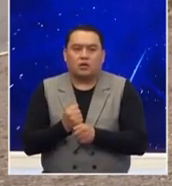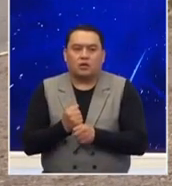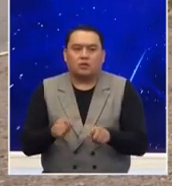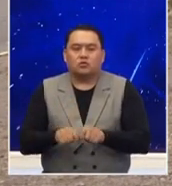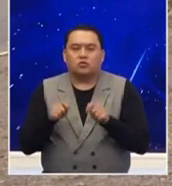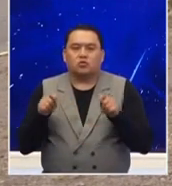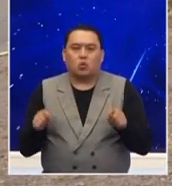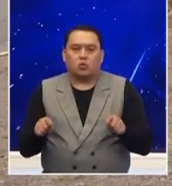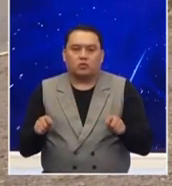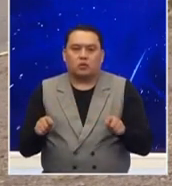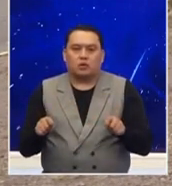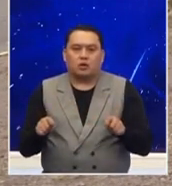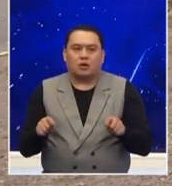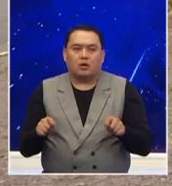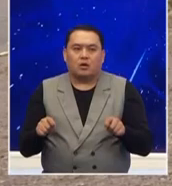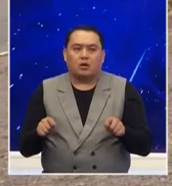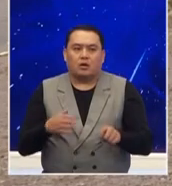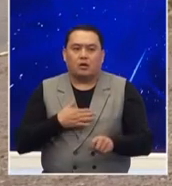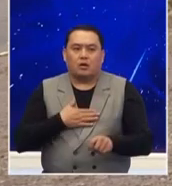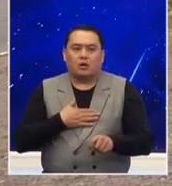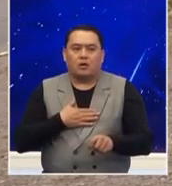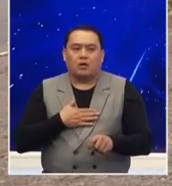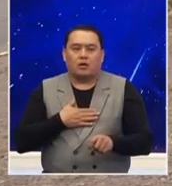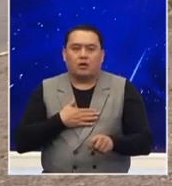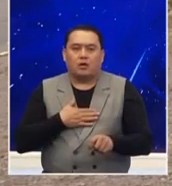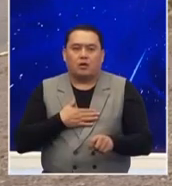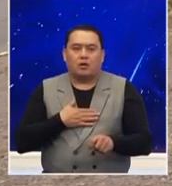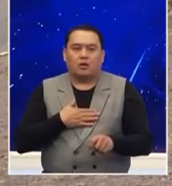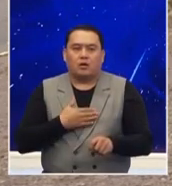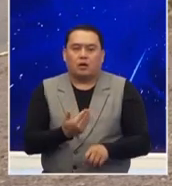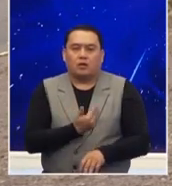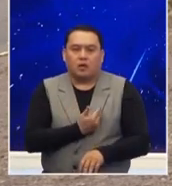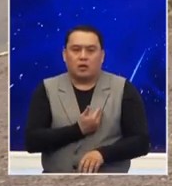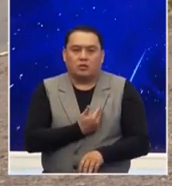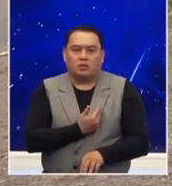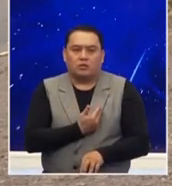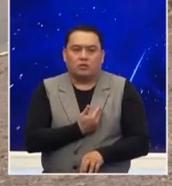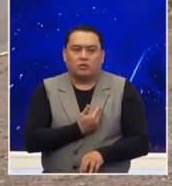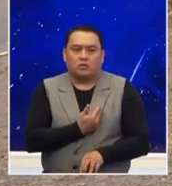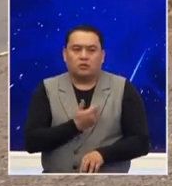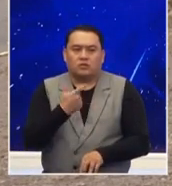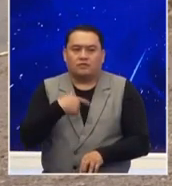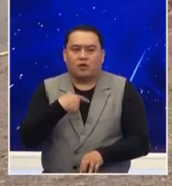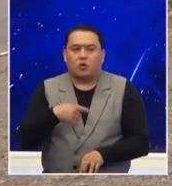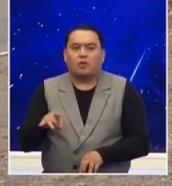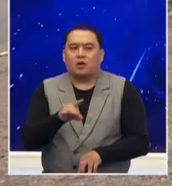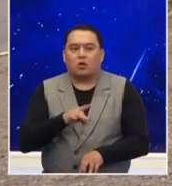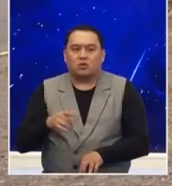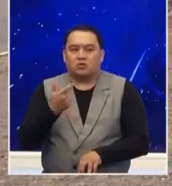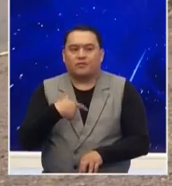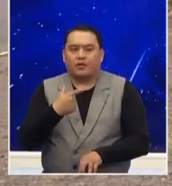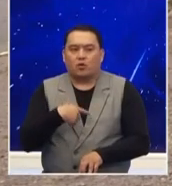сосну. Оттуда я заразился, потом хотел в своем районе, в своем